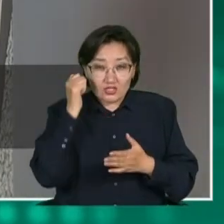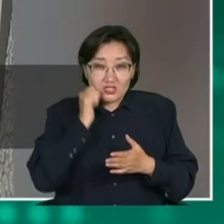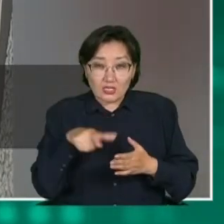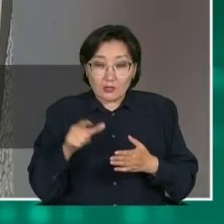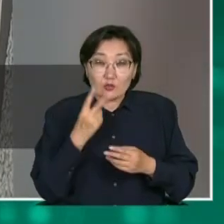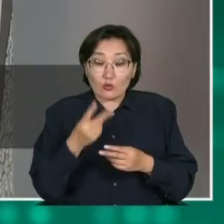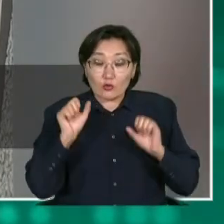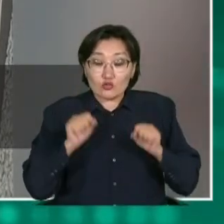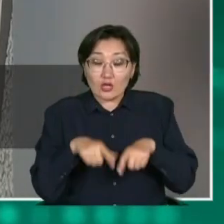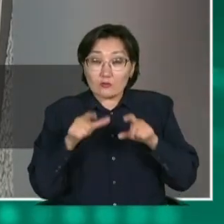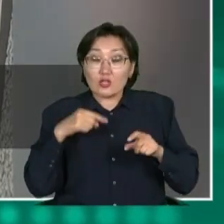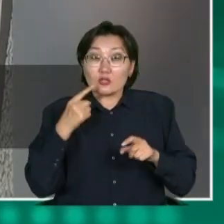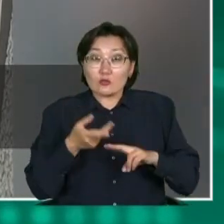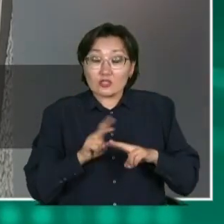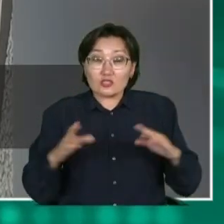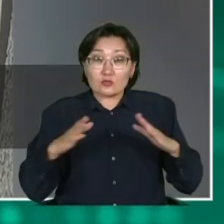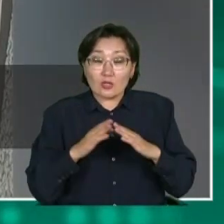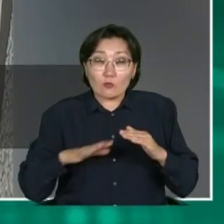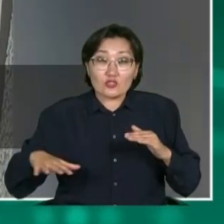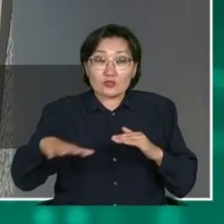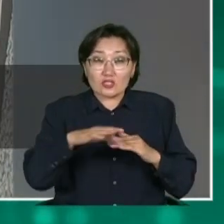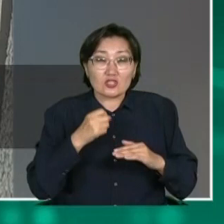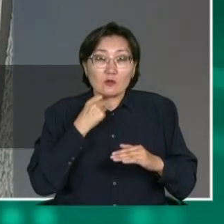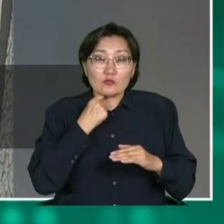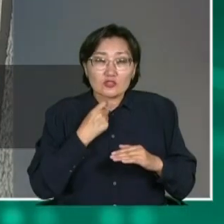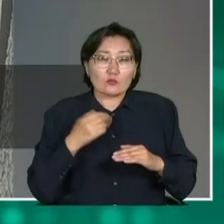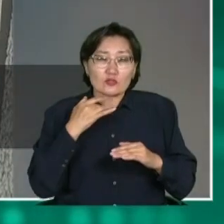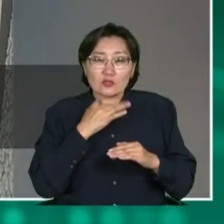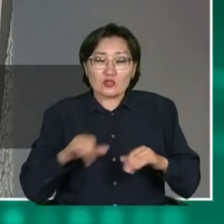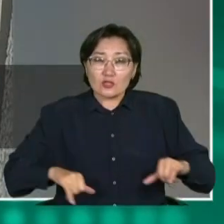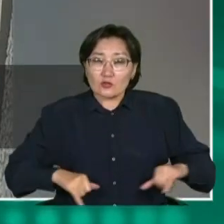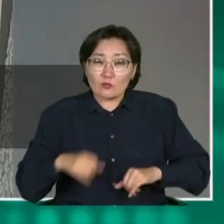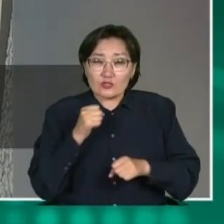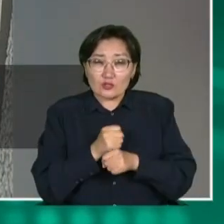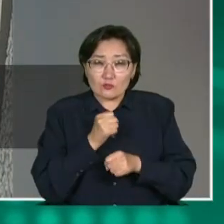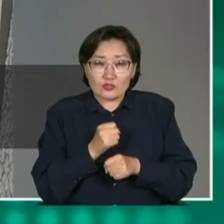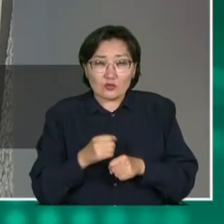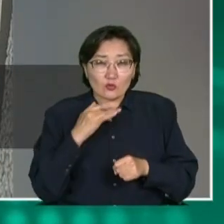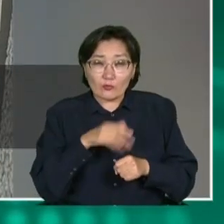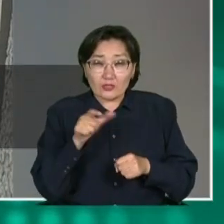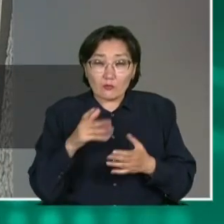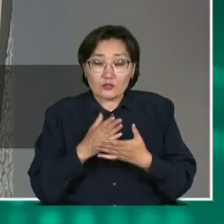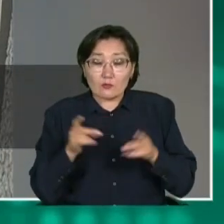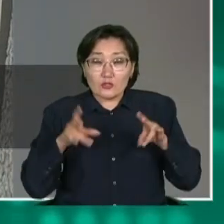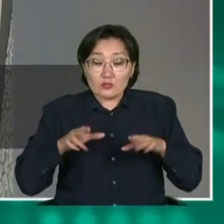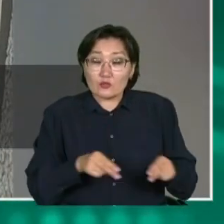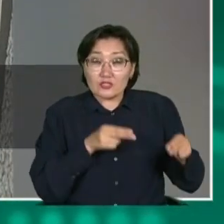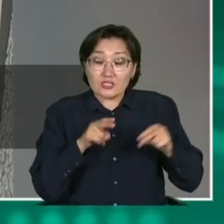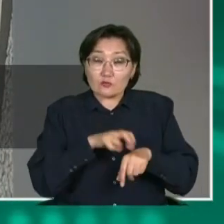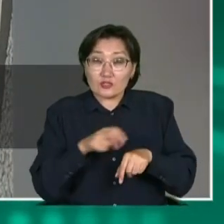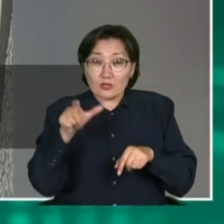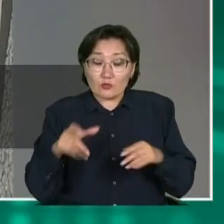болады. Тұрғындардың айтуынша, бұл үйлердің аумағында ішімдік ішіп, бұзақылық жасайтындар көп. Оқиға орнына жеткен